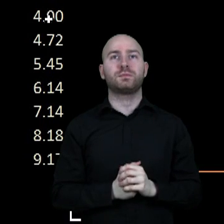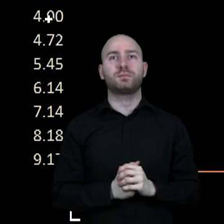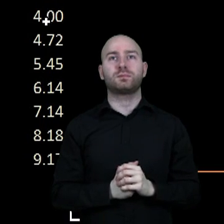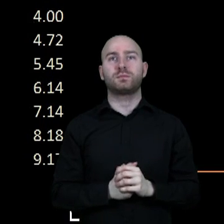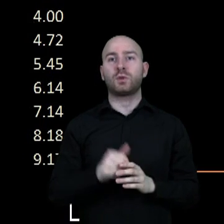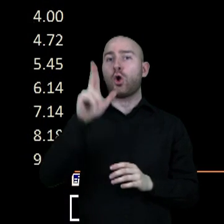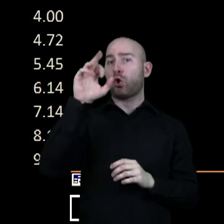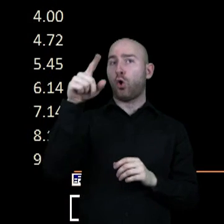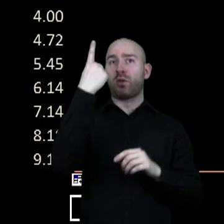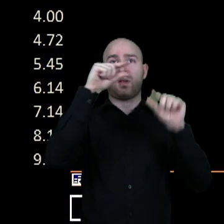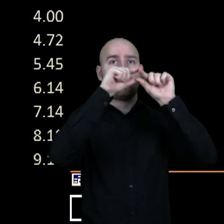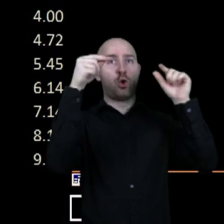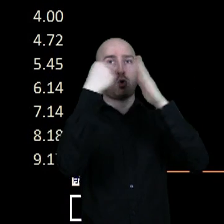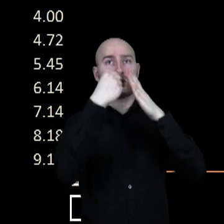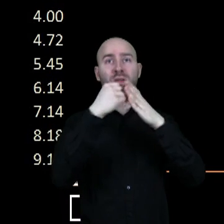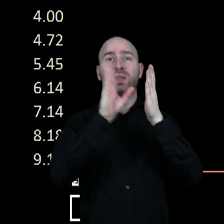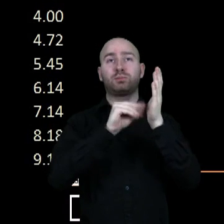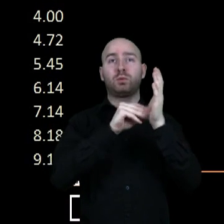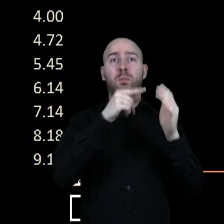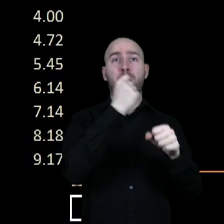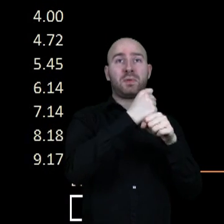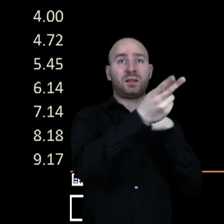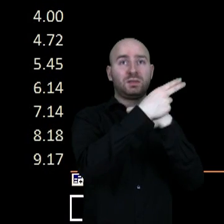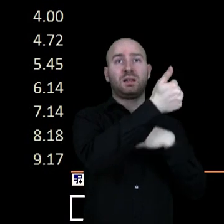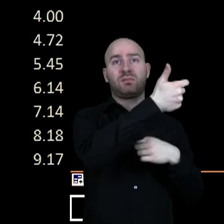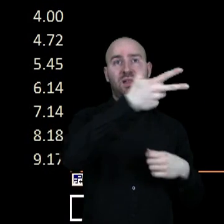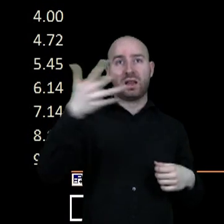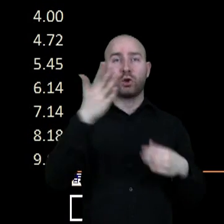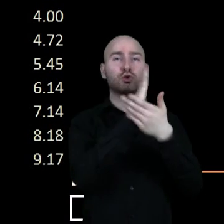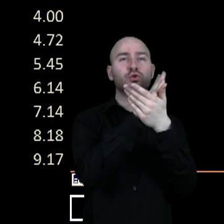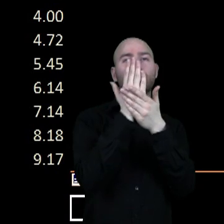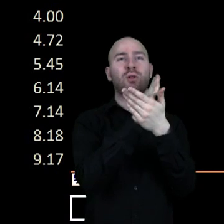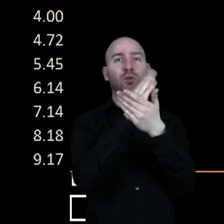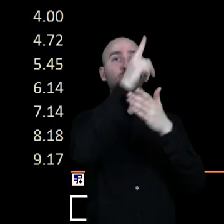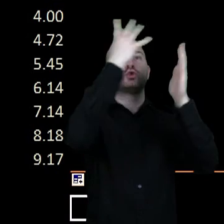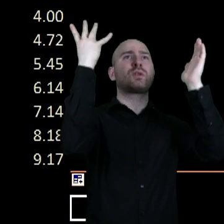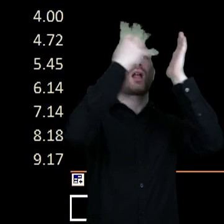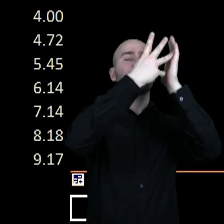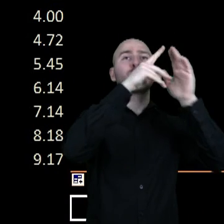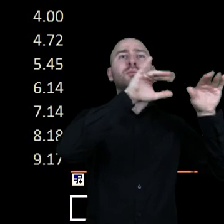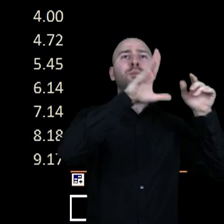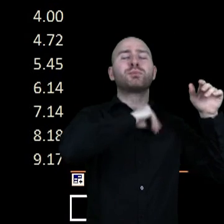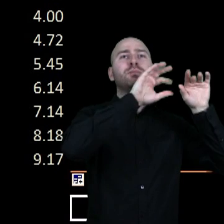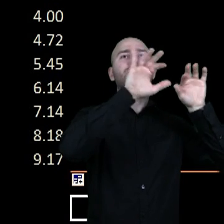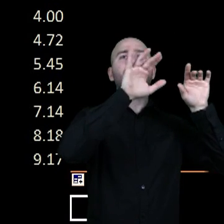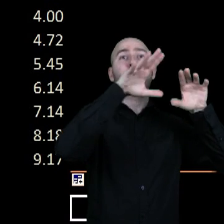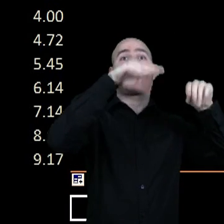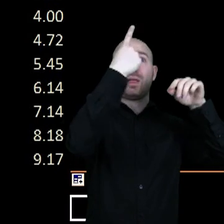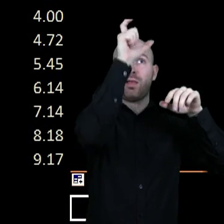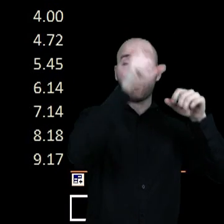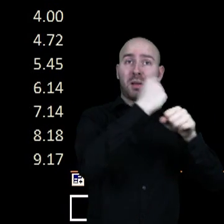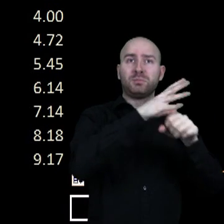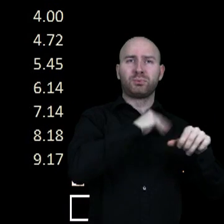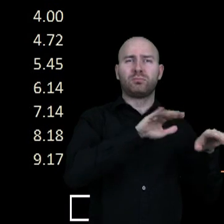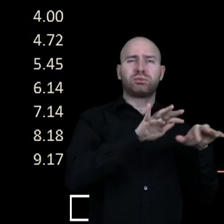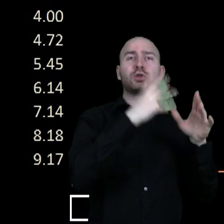Właściwie widać to już tutaj. Każdy kolejny programista dostarcza średnio coraz mniej linijek kodu. Pierwszy